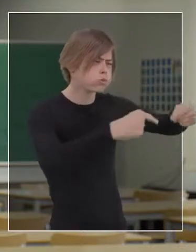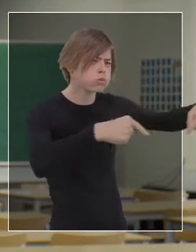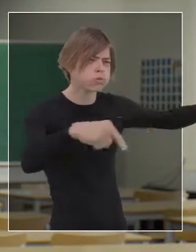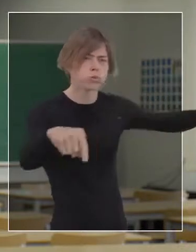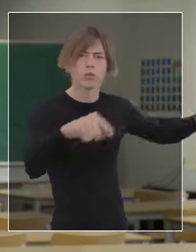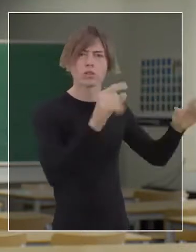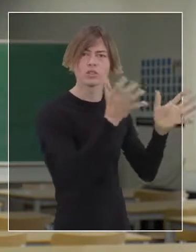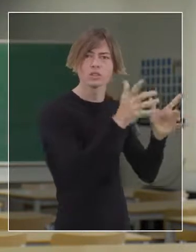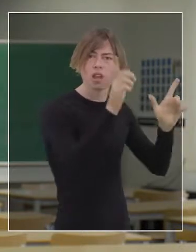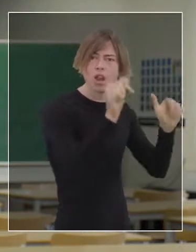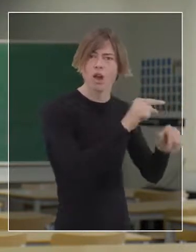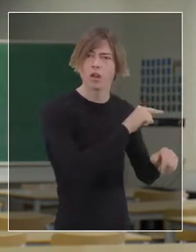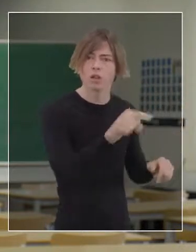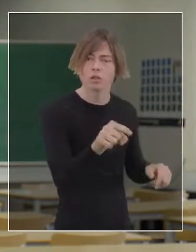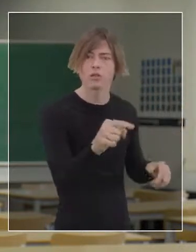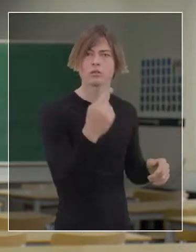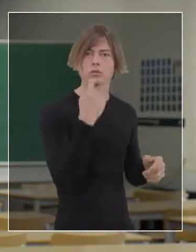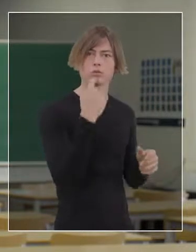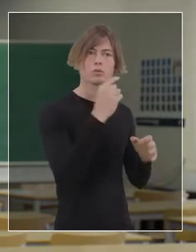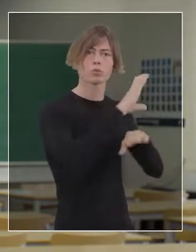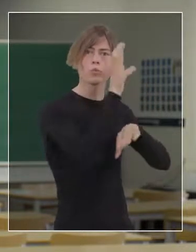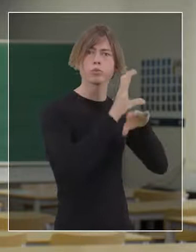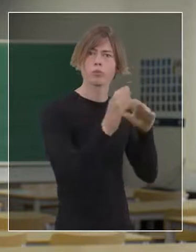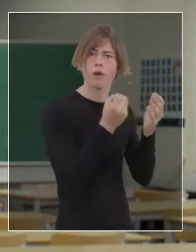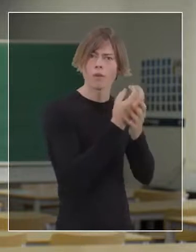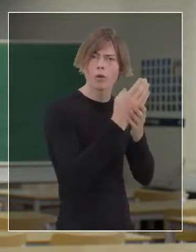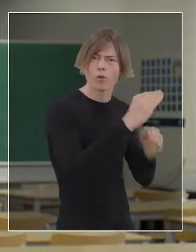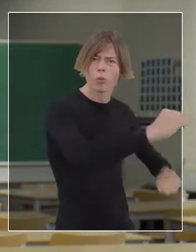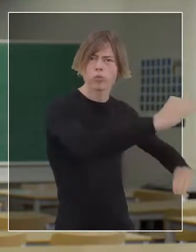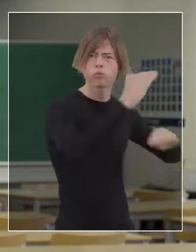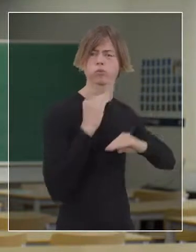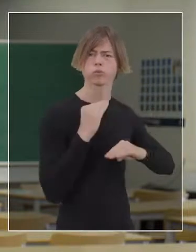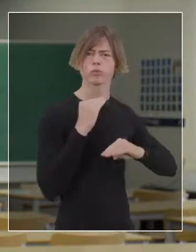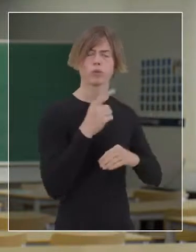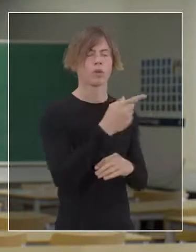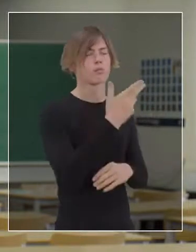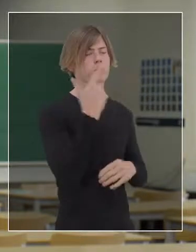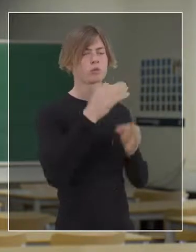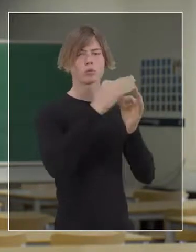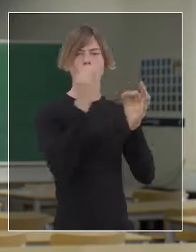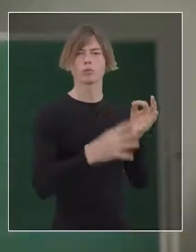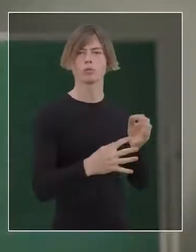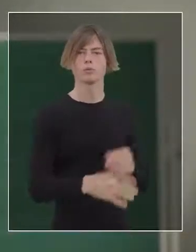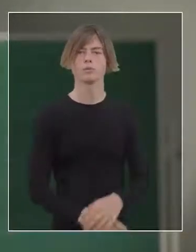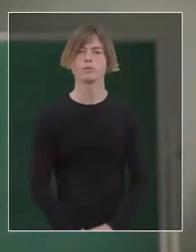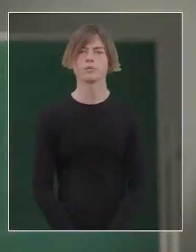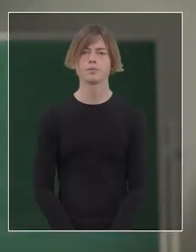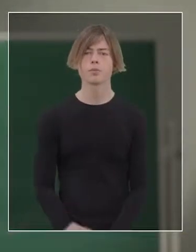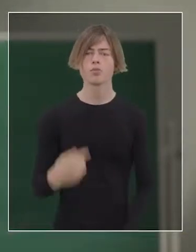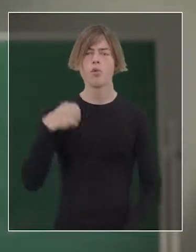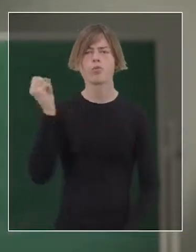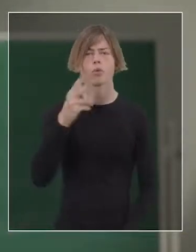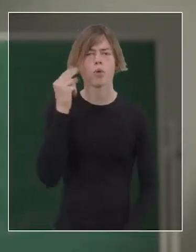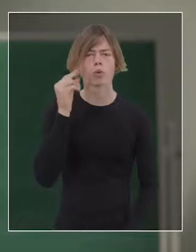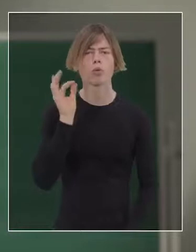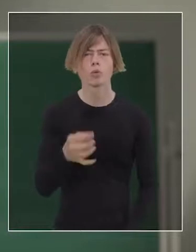collège surdité, où on peut suivre les cours totalement en langue des signes, où on peut ne rien louper, je pense que pour eux